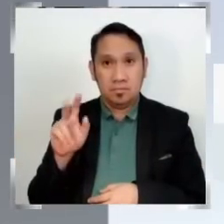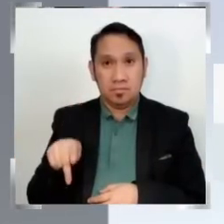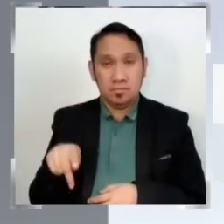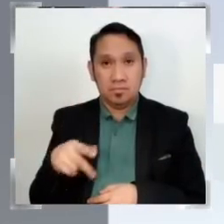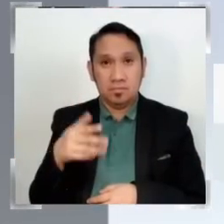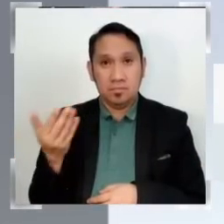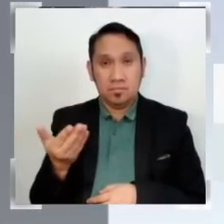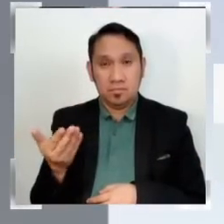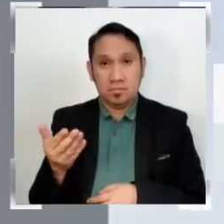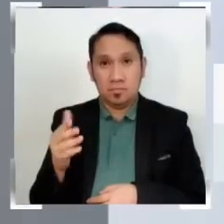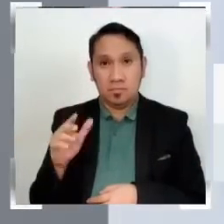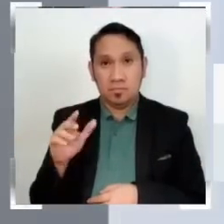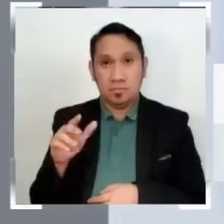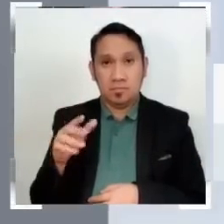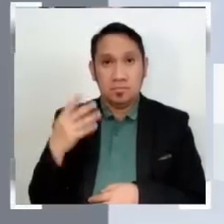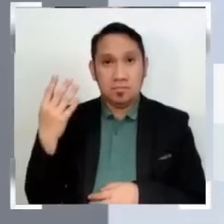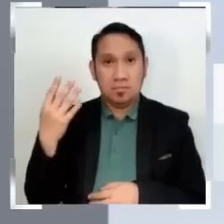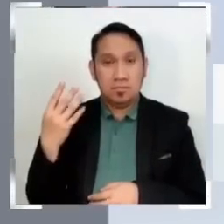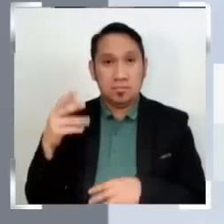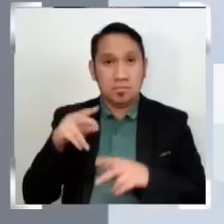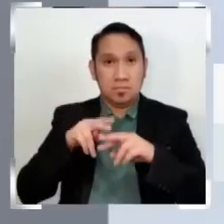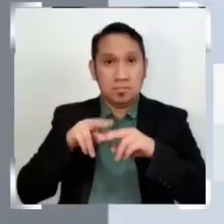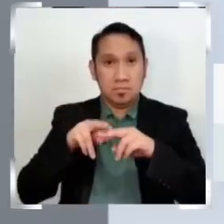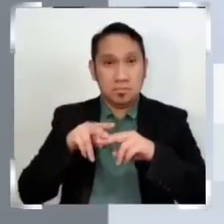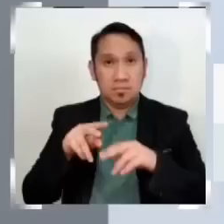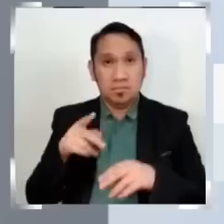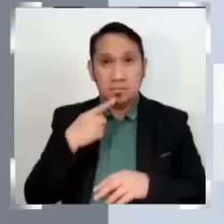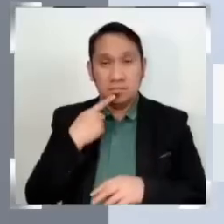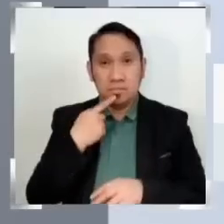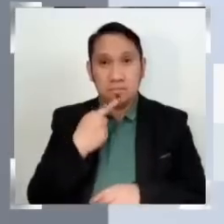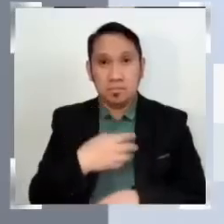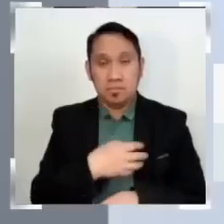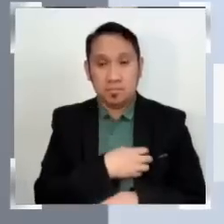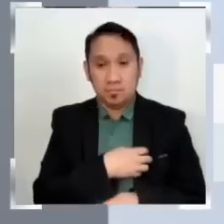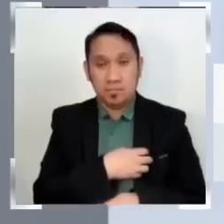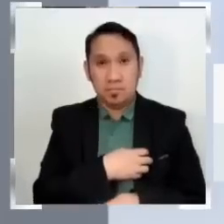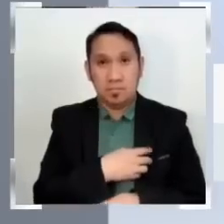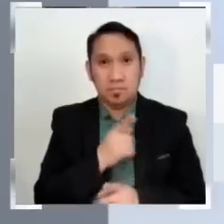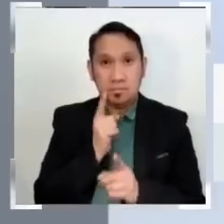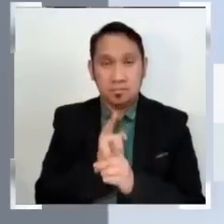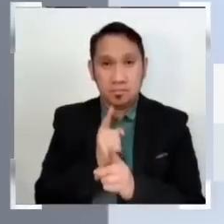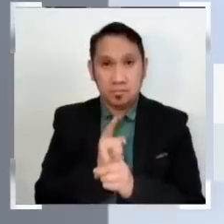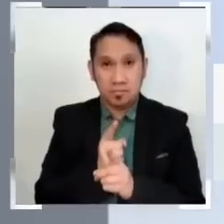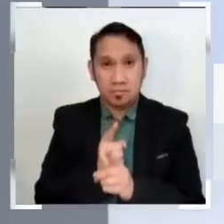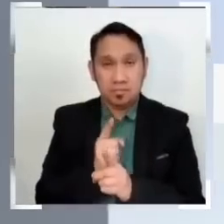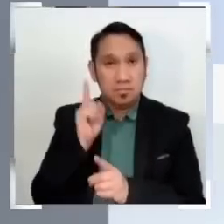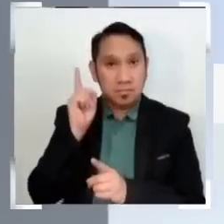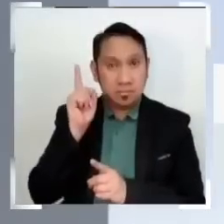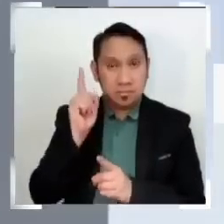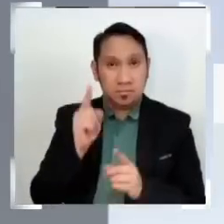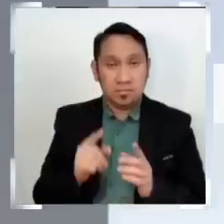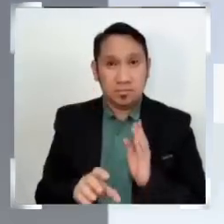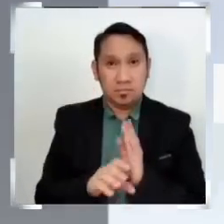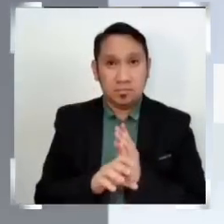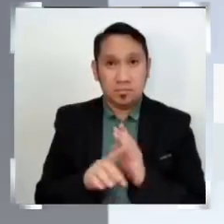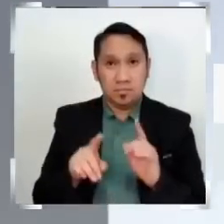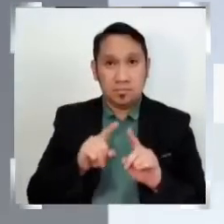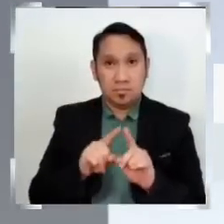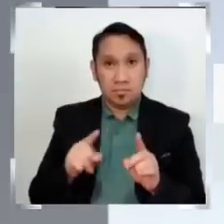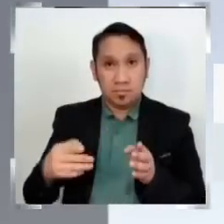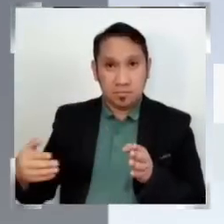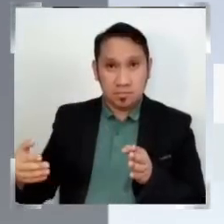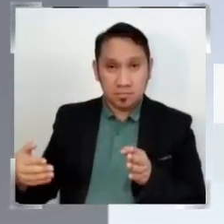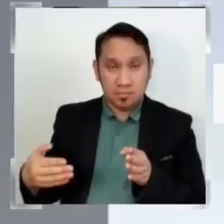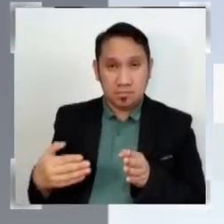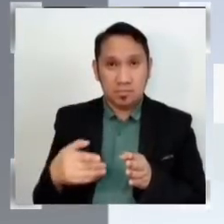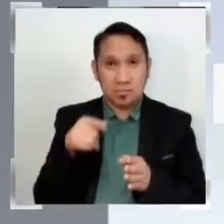City, Pangasinan. Ayon sa mga pulis, nasa tamang linya naman ang MPV pero pumasok daw ang motorsiklo sa